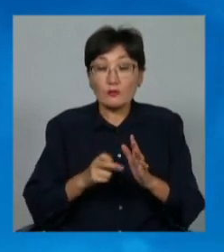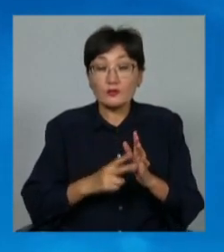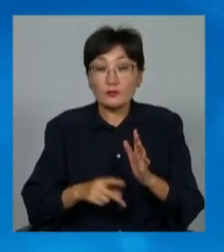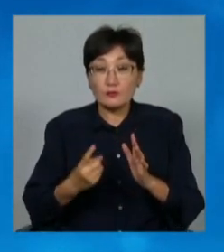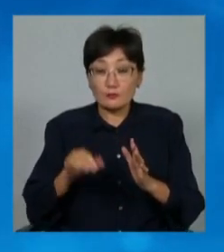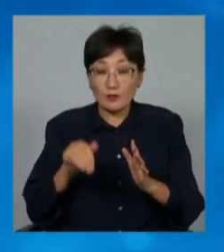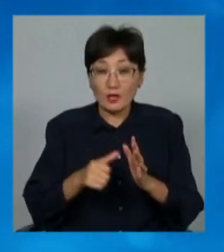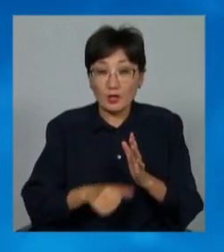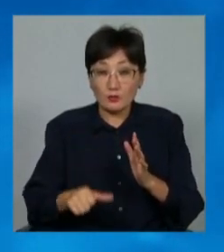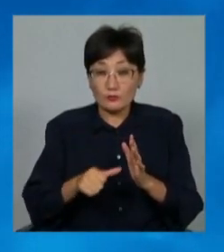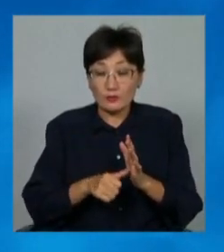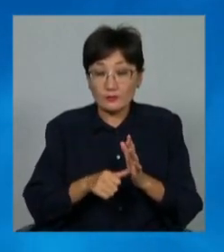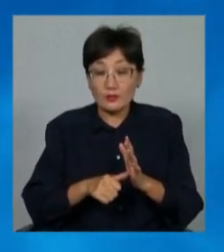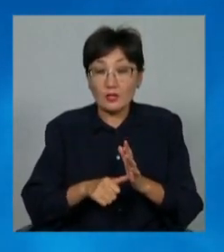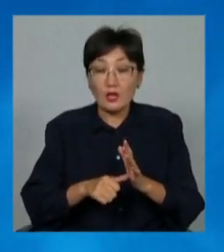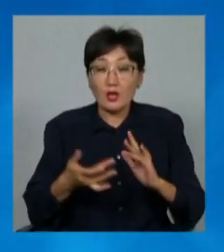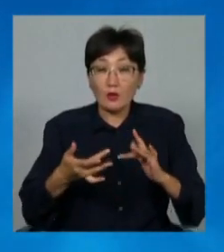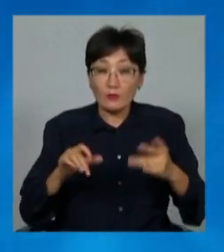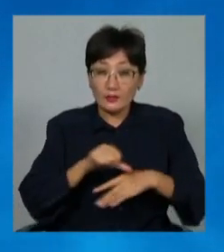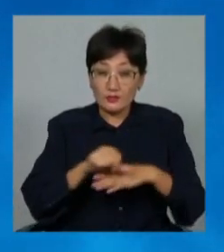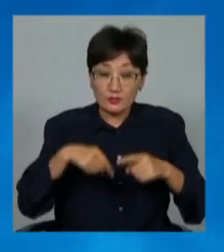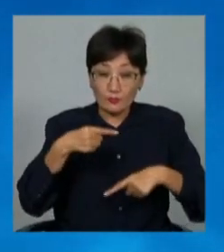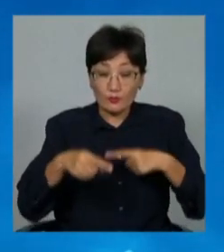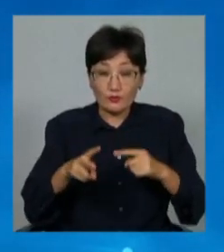271066 санақ.gov.kz сайты арқылы,